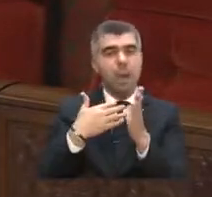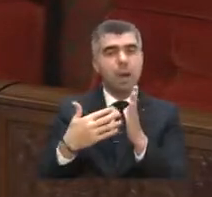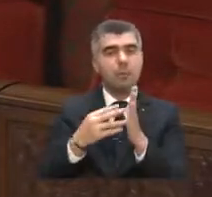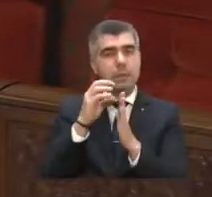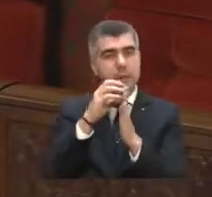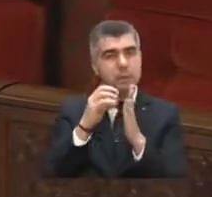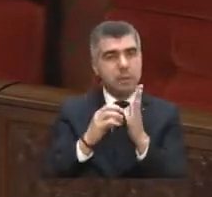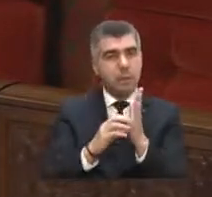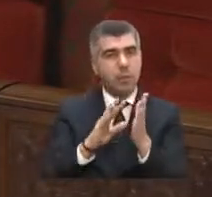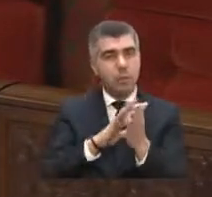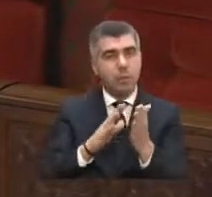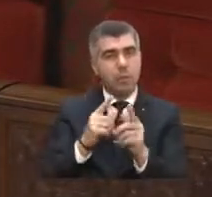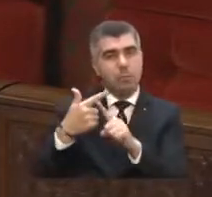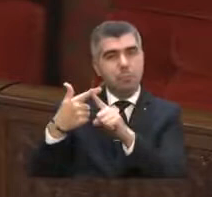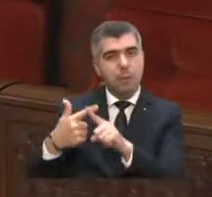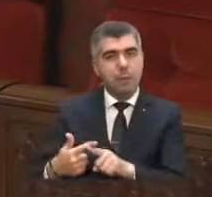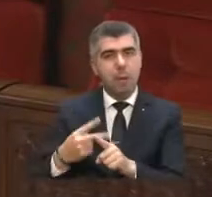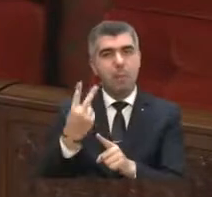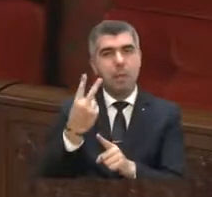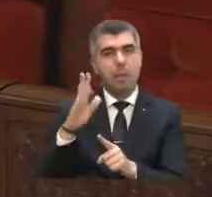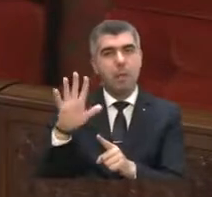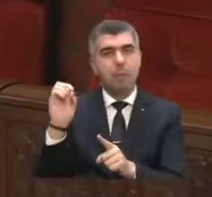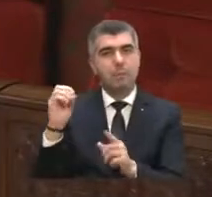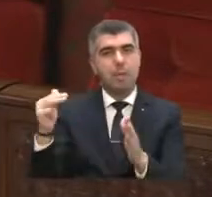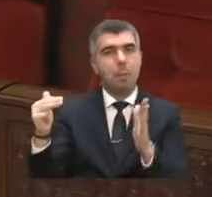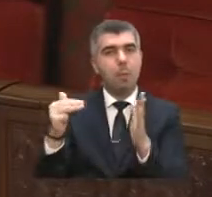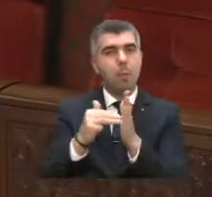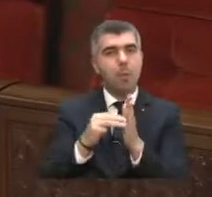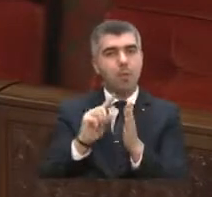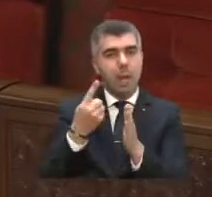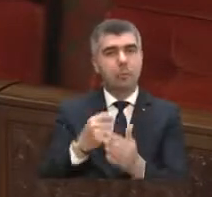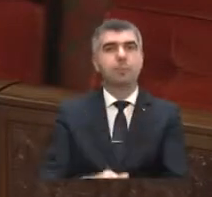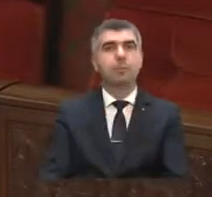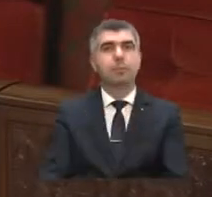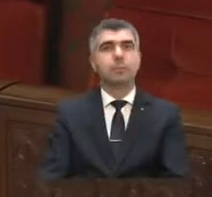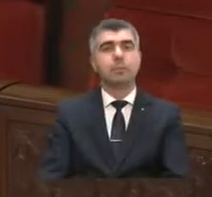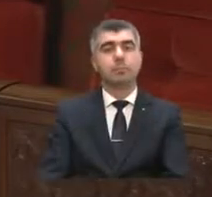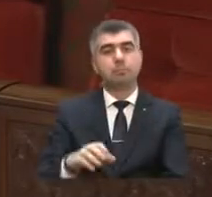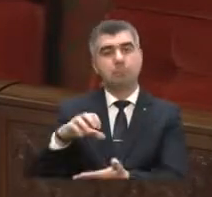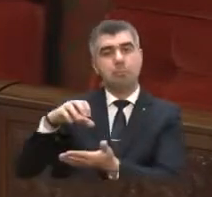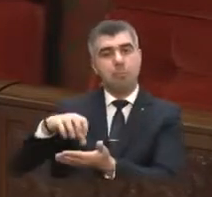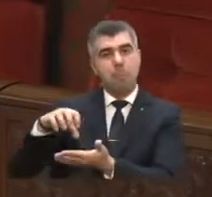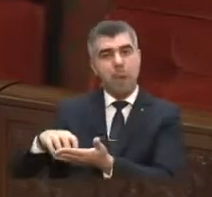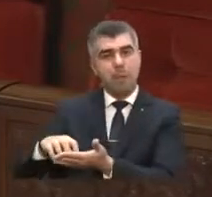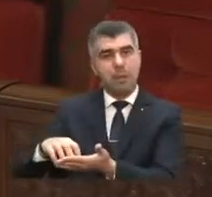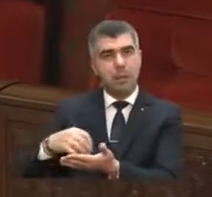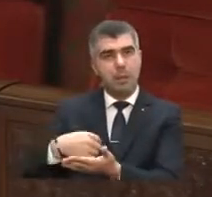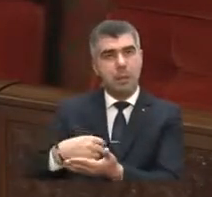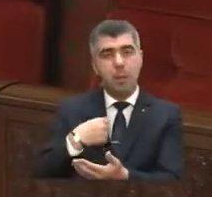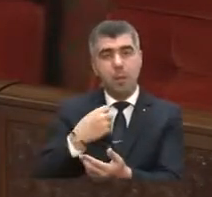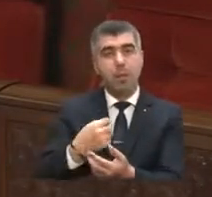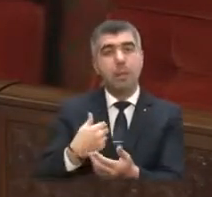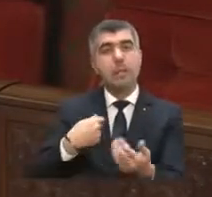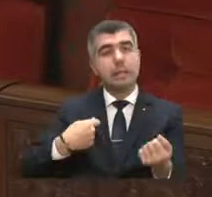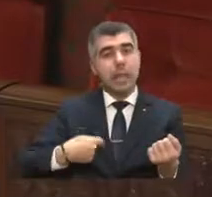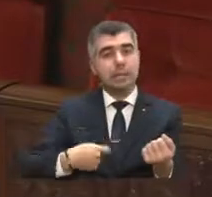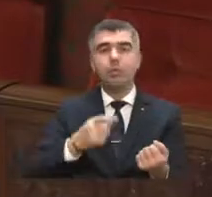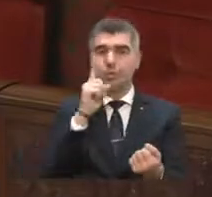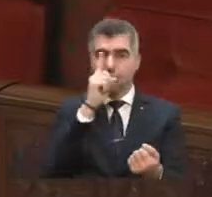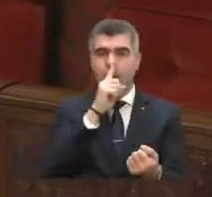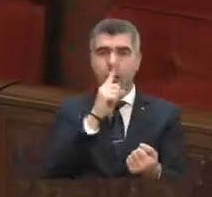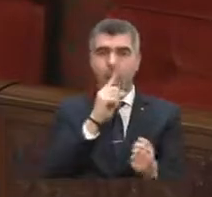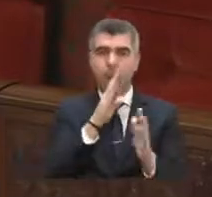مالي يقدر ب 250 مليون درهم، ويتعلق الأمر بعدة محطات ومنها محطة مدينة سطات إن شاء الله.